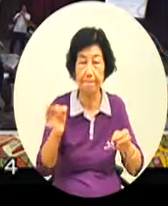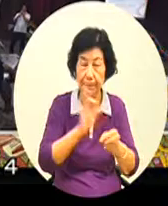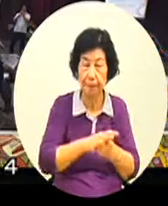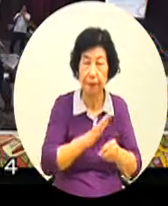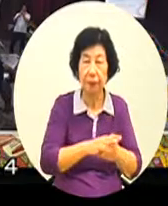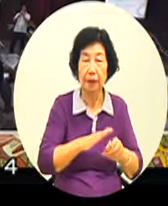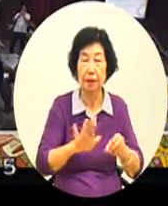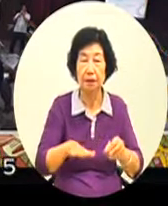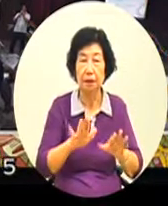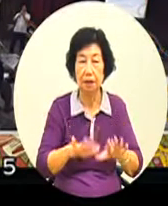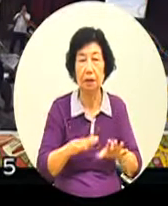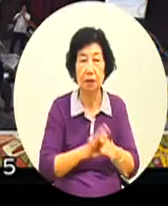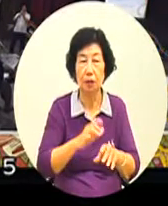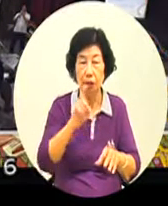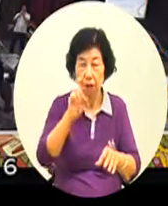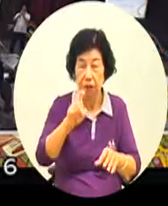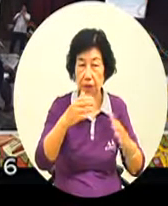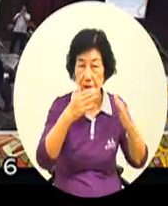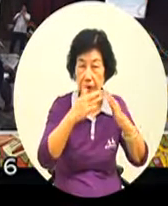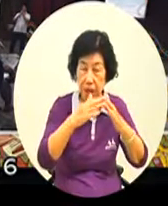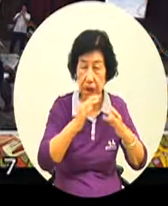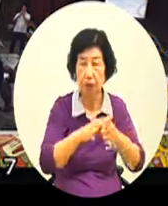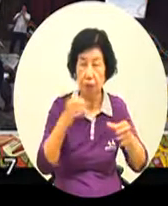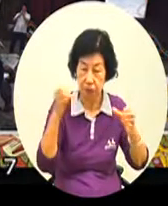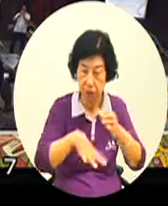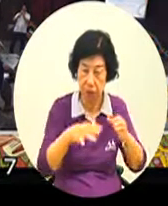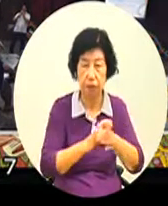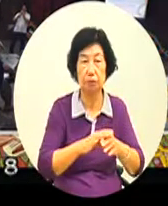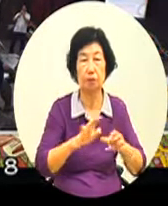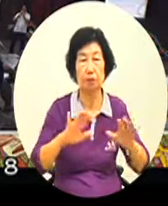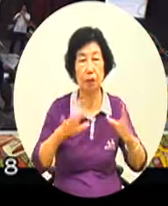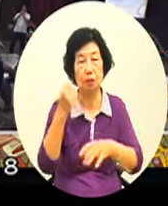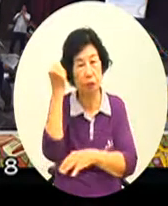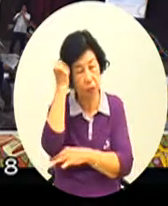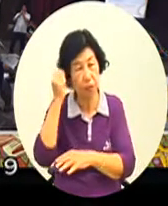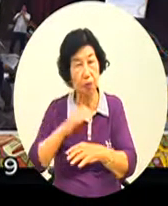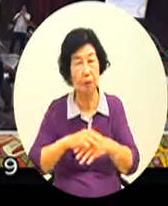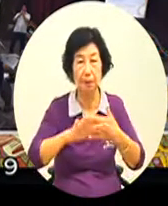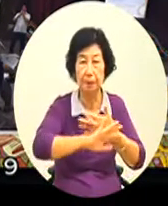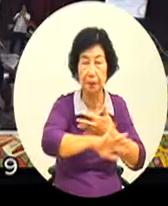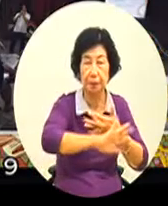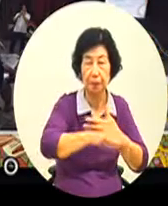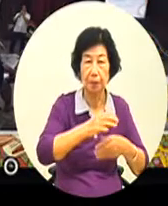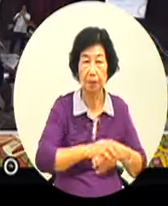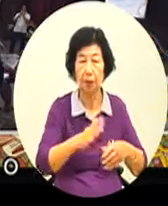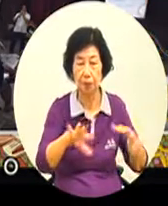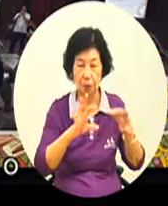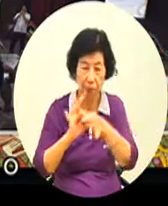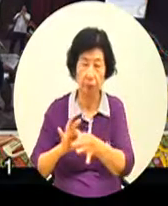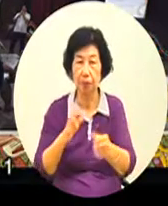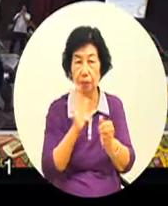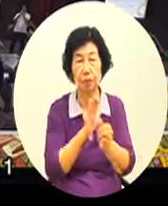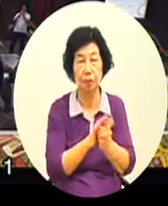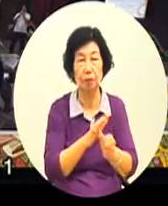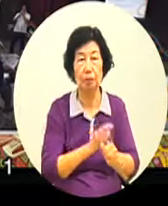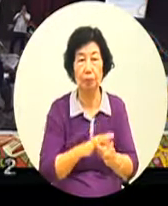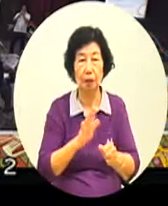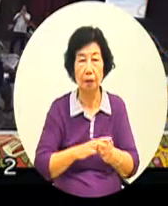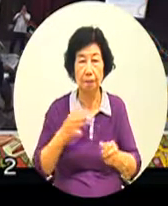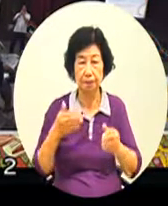入住五甲台电宿舍以及纳鲁湾国宅，其余的住户呢本会仍将持续沟通，未来完成入住以